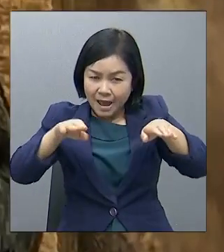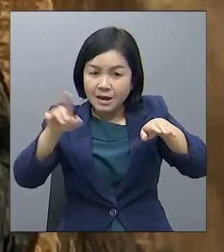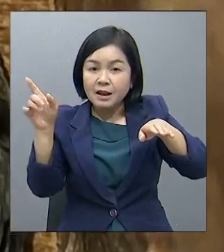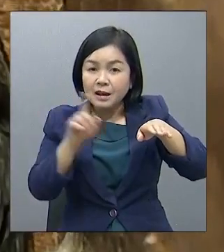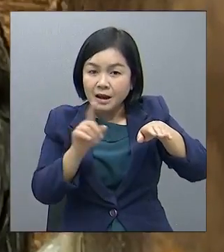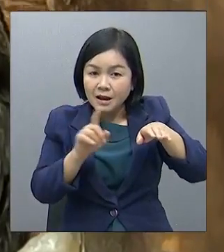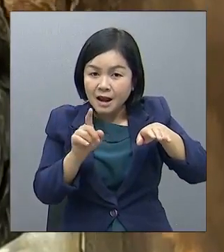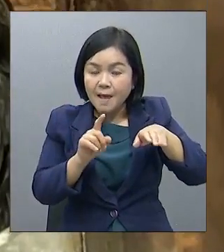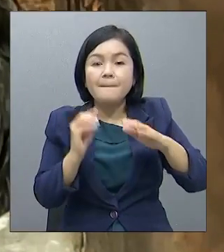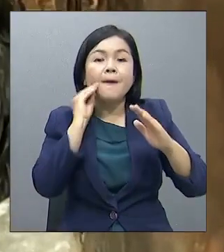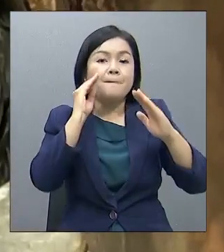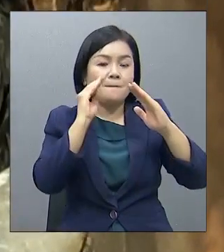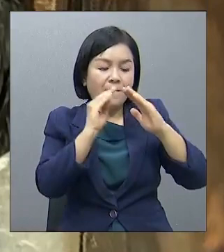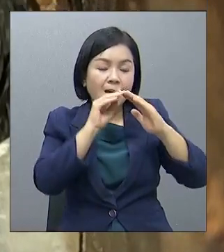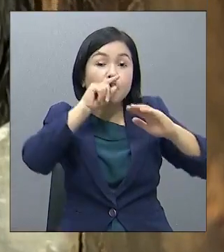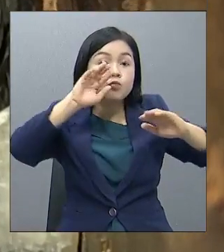ที่ดีสำหรับบ้านนก